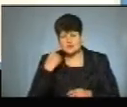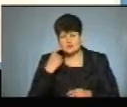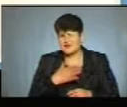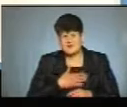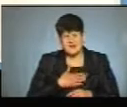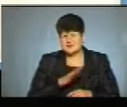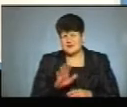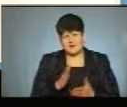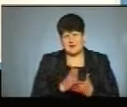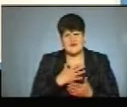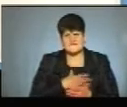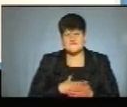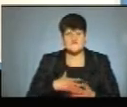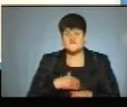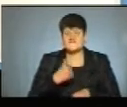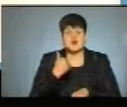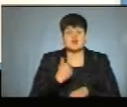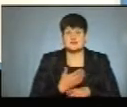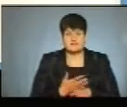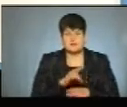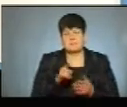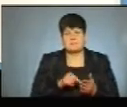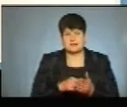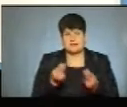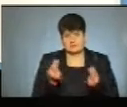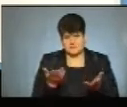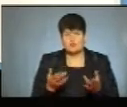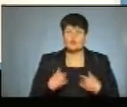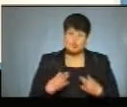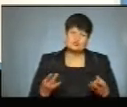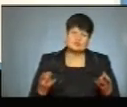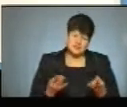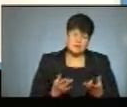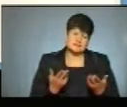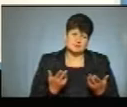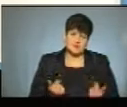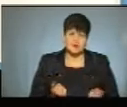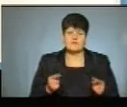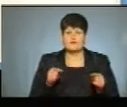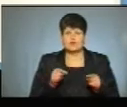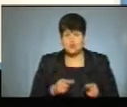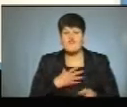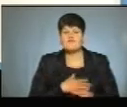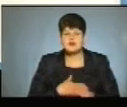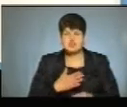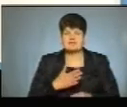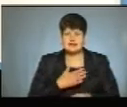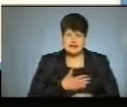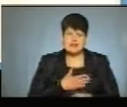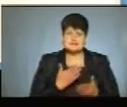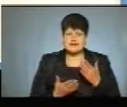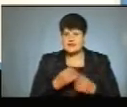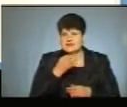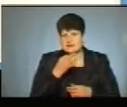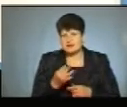є найважливішим в тому питанні. Тобто держфінансування, звичайно, воно потрібно, воно важливе для нас, але щоб сказати, що воно